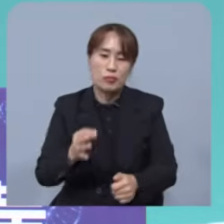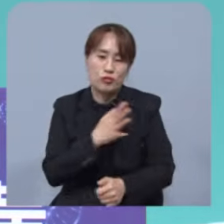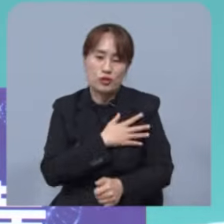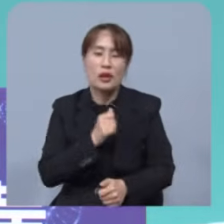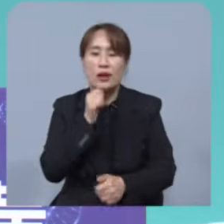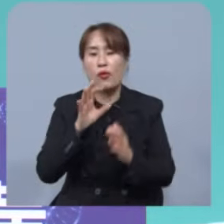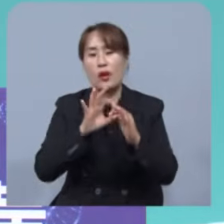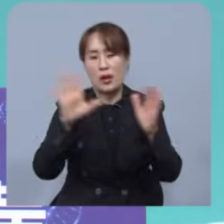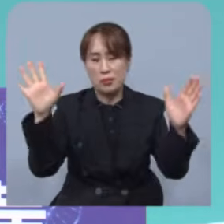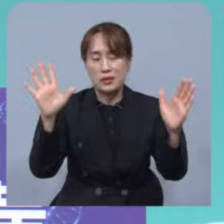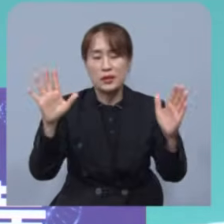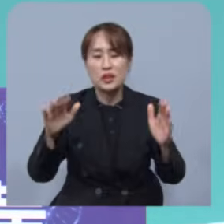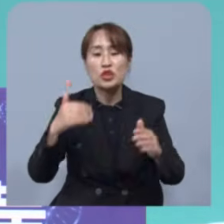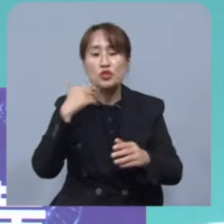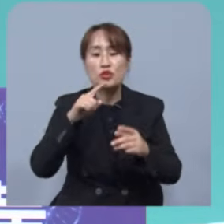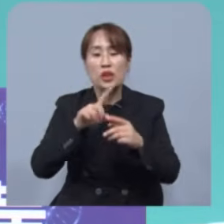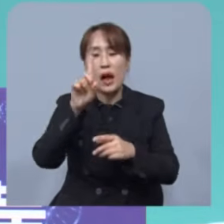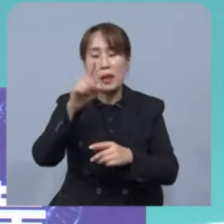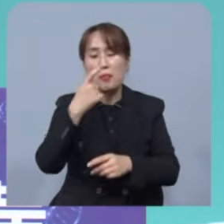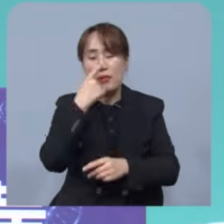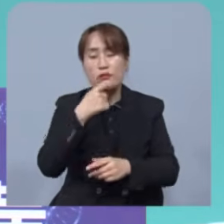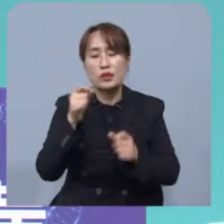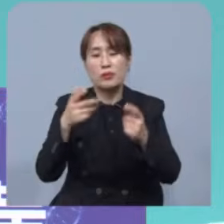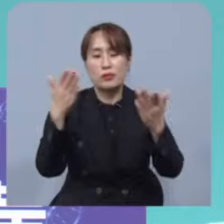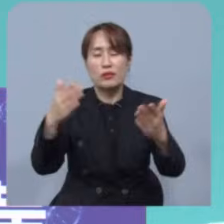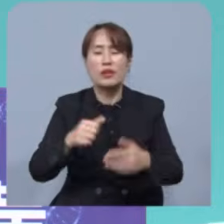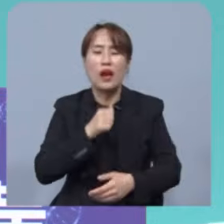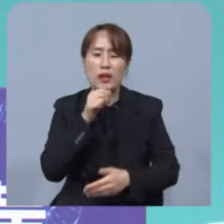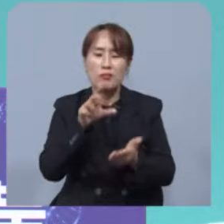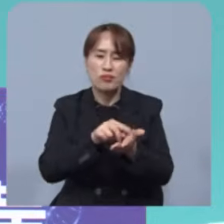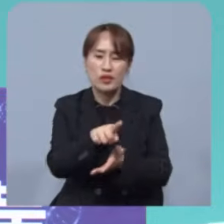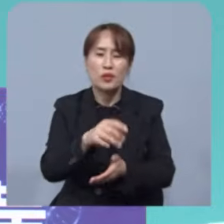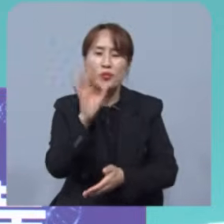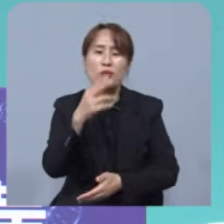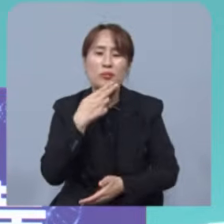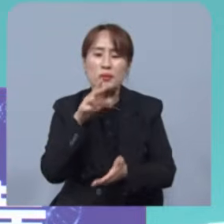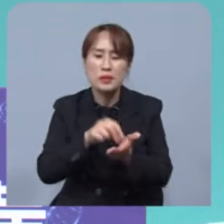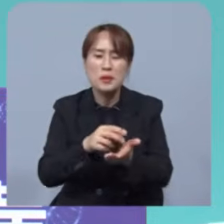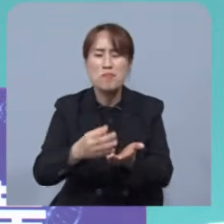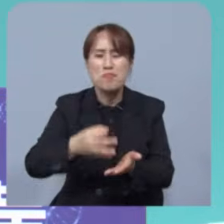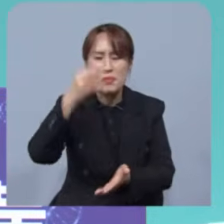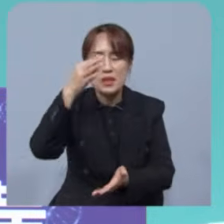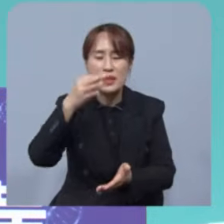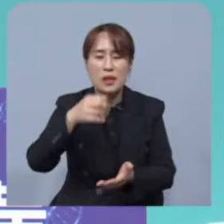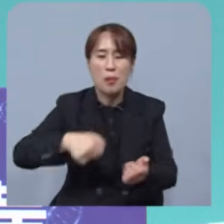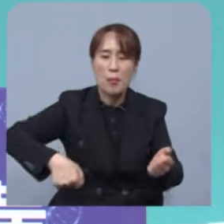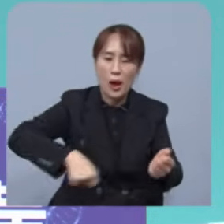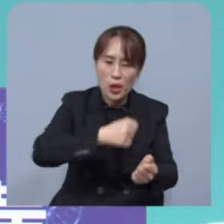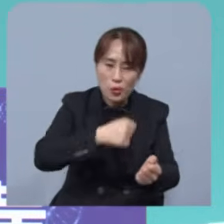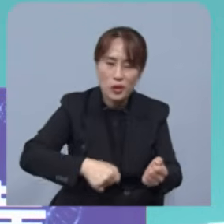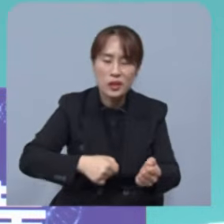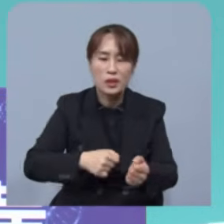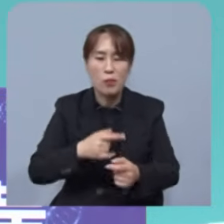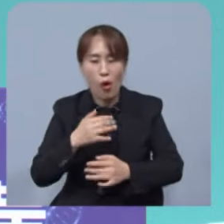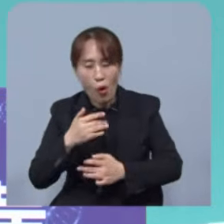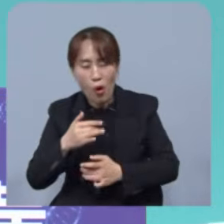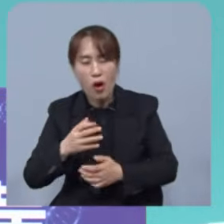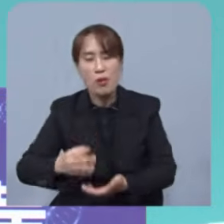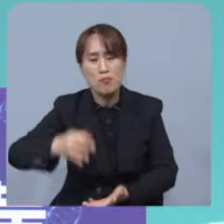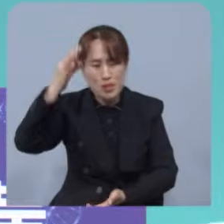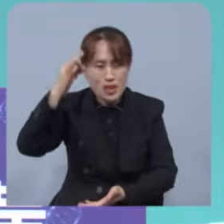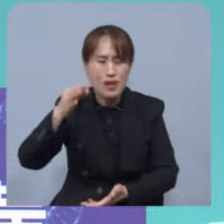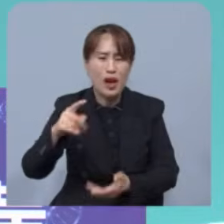관계없이 특히 가난한 사람들이 문제겠죠. 예를 들면 비싼 악기가 엄청 억